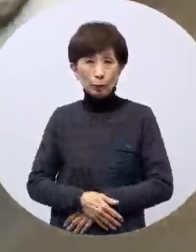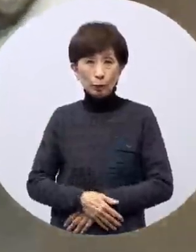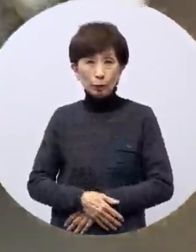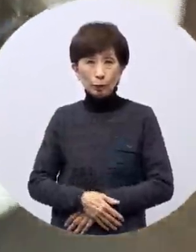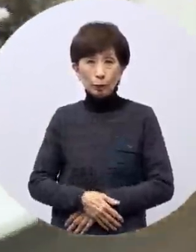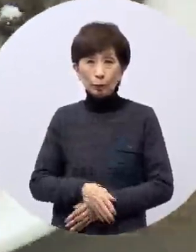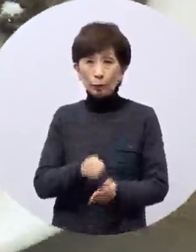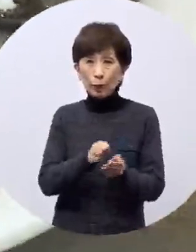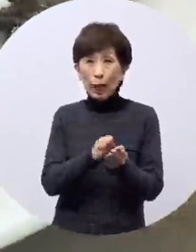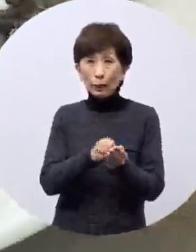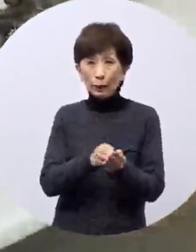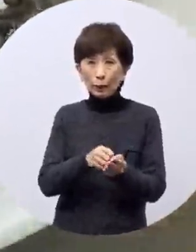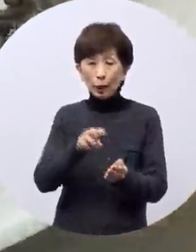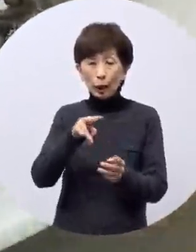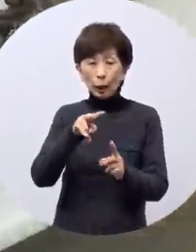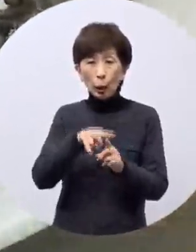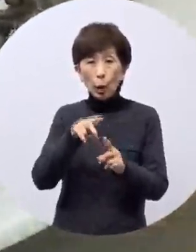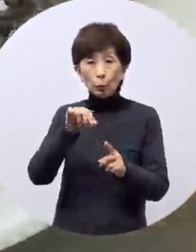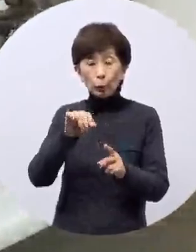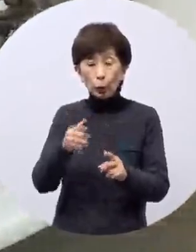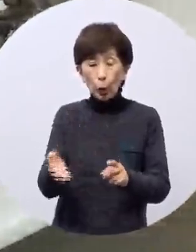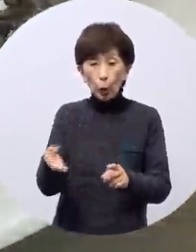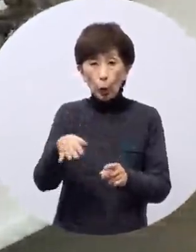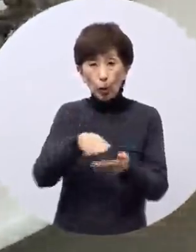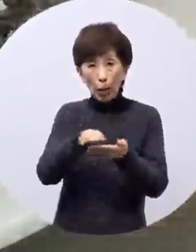牡蠣に小麦粉をまぶします。